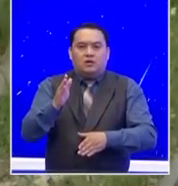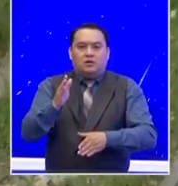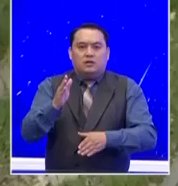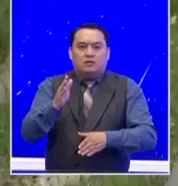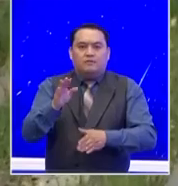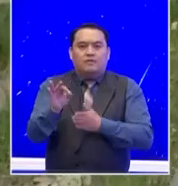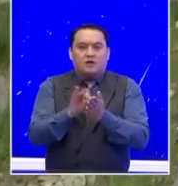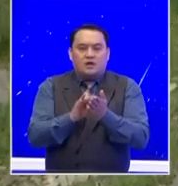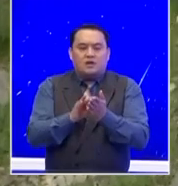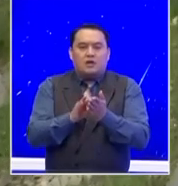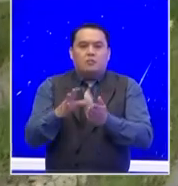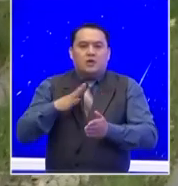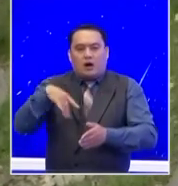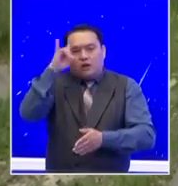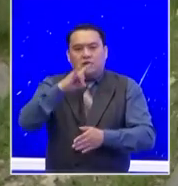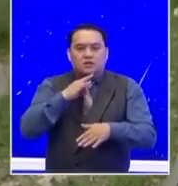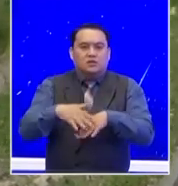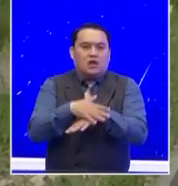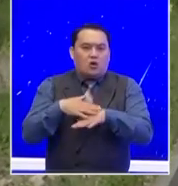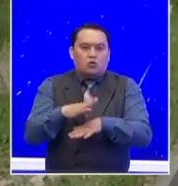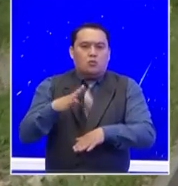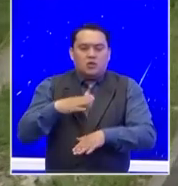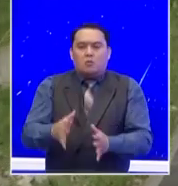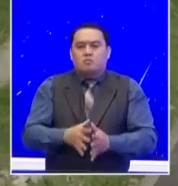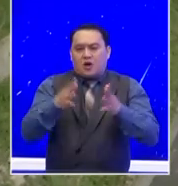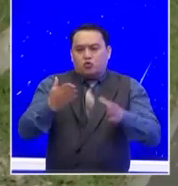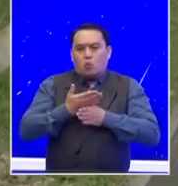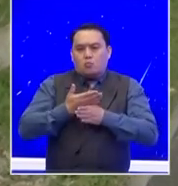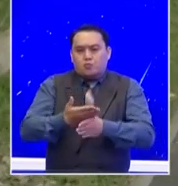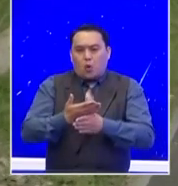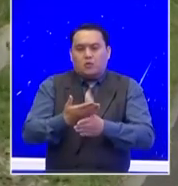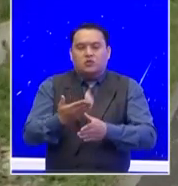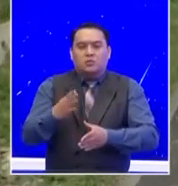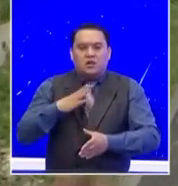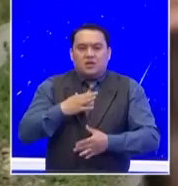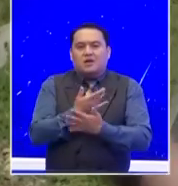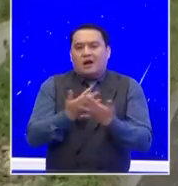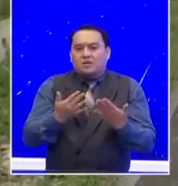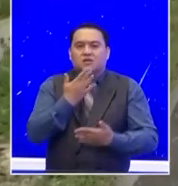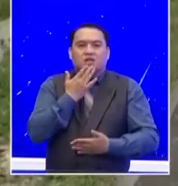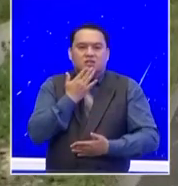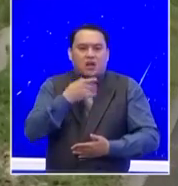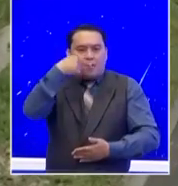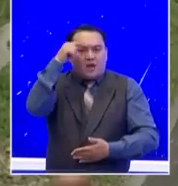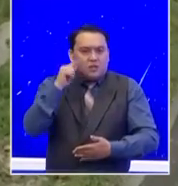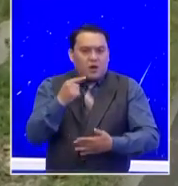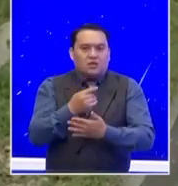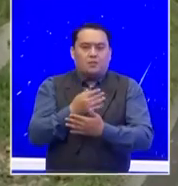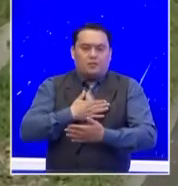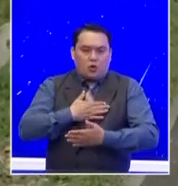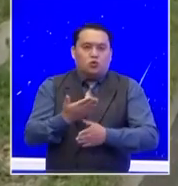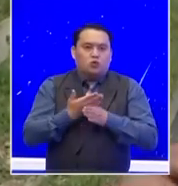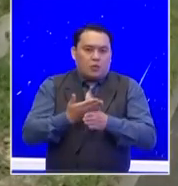во время репрессий, казахский народ оказал большую помощь, протянул руку помощи нам, именно непосредственно